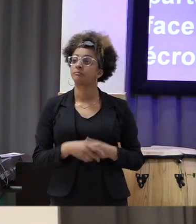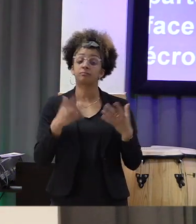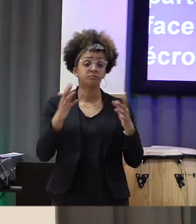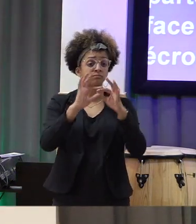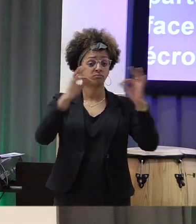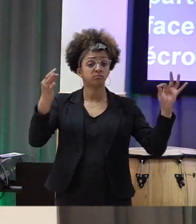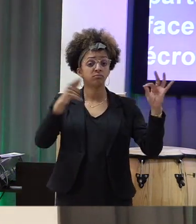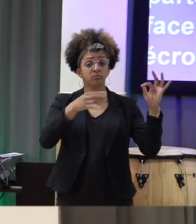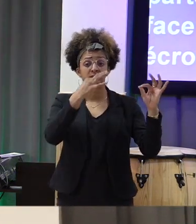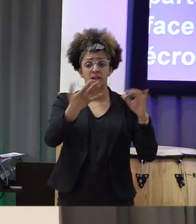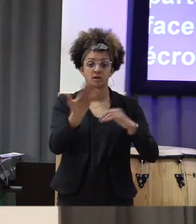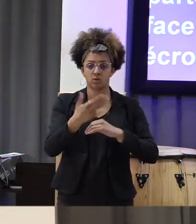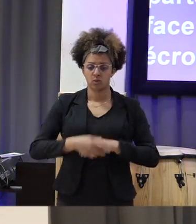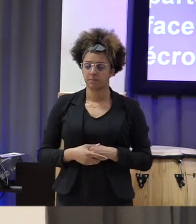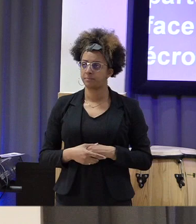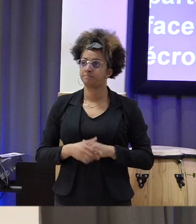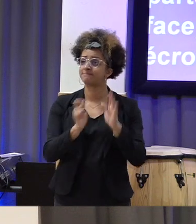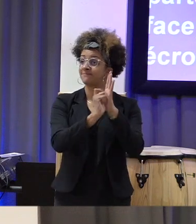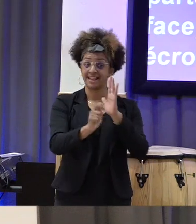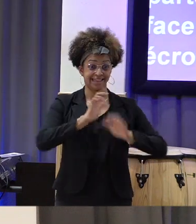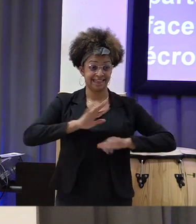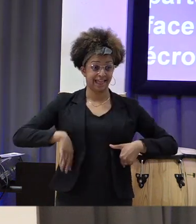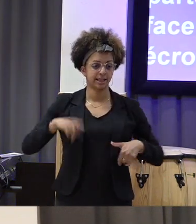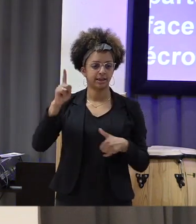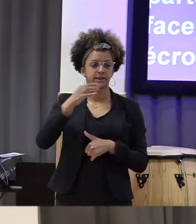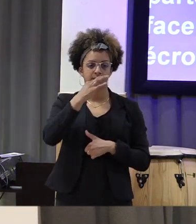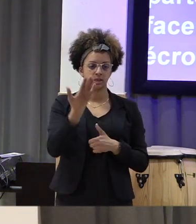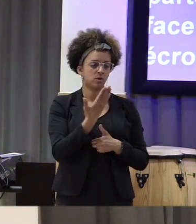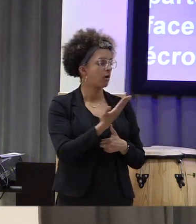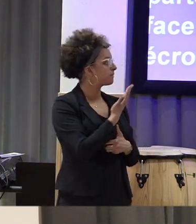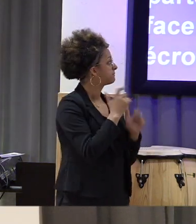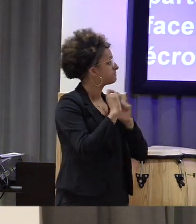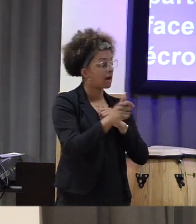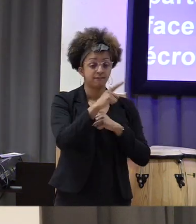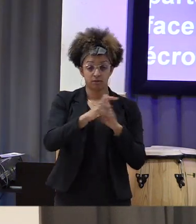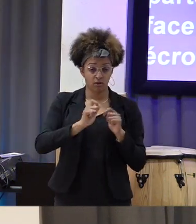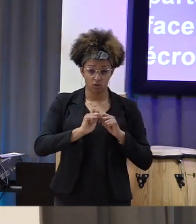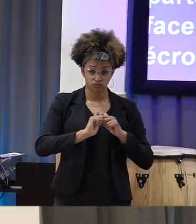ces derniers versets quelques-unes des conséquences du sommeil.